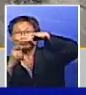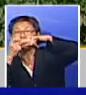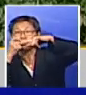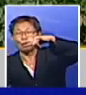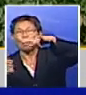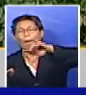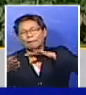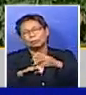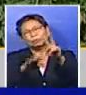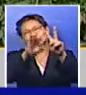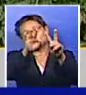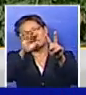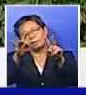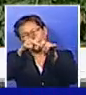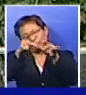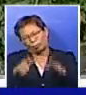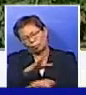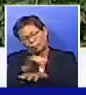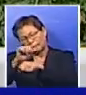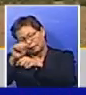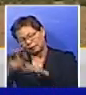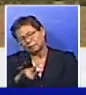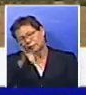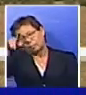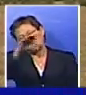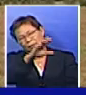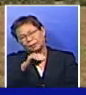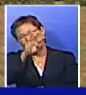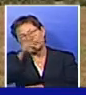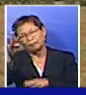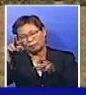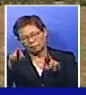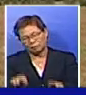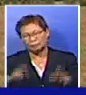mengorbankan kesemua 298 penumpang dan anak kapal termasuk 44 rakyat Malaysia.